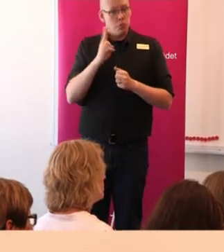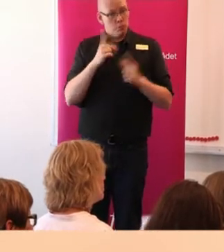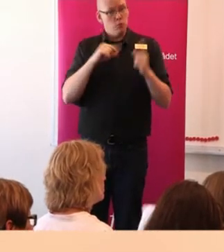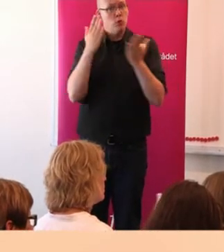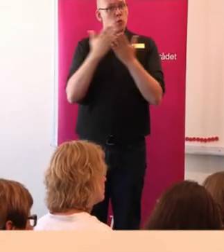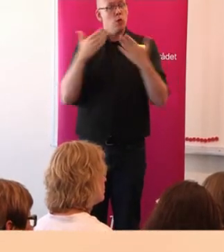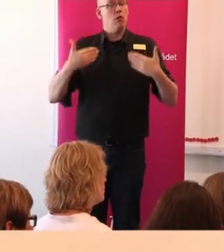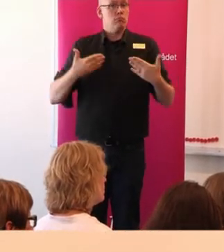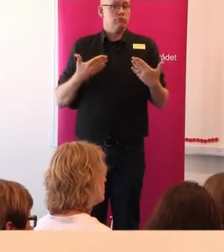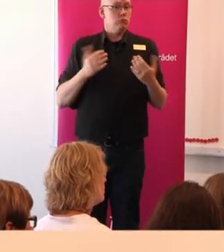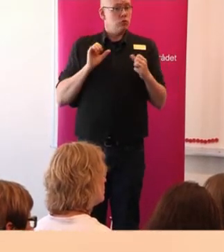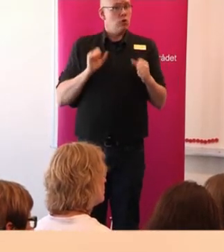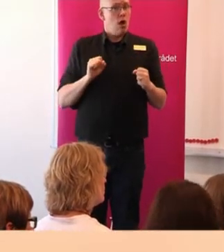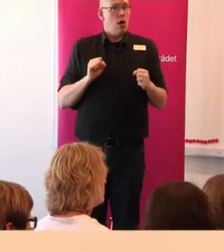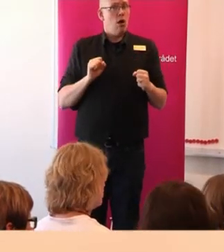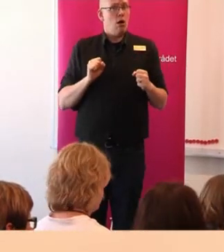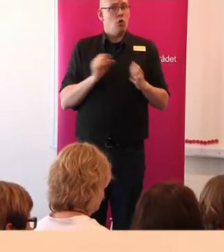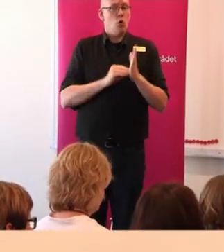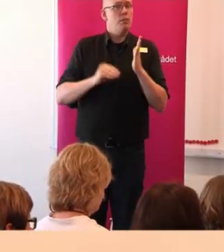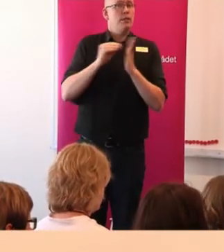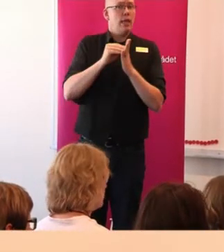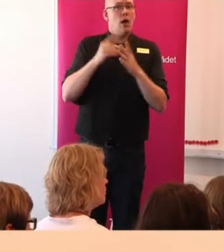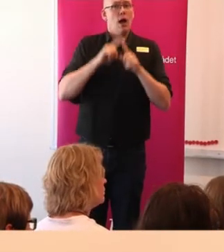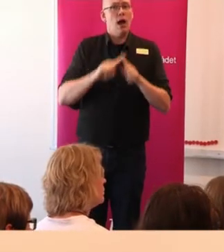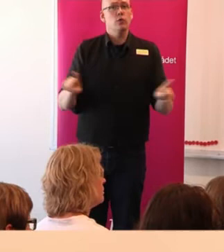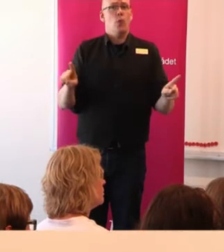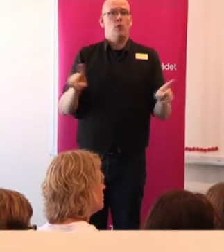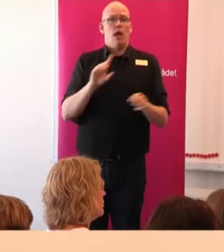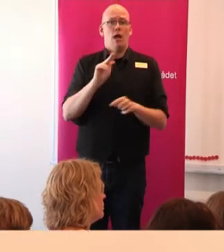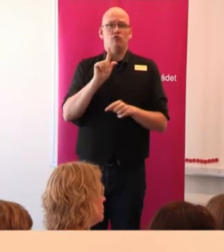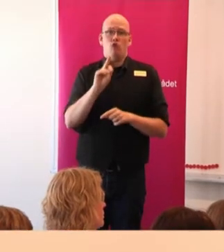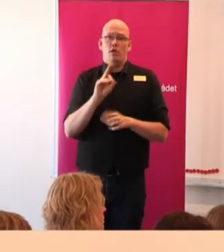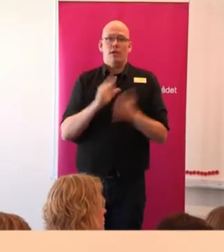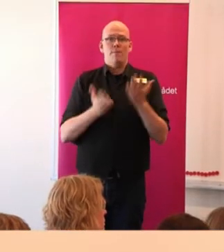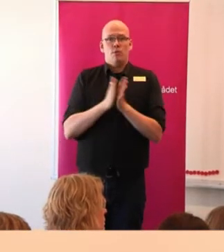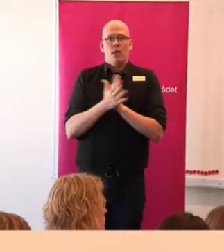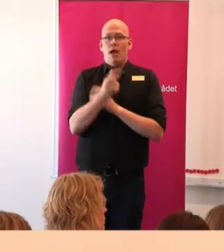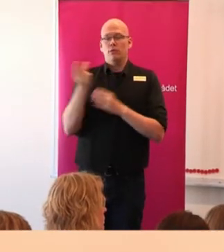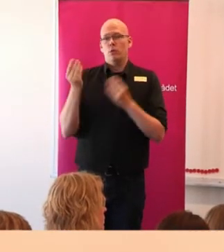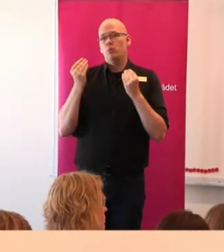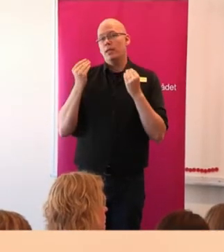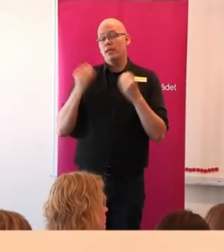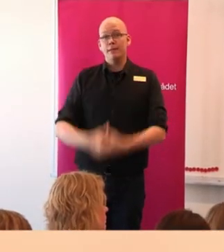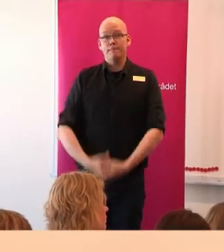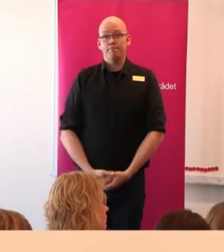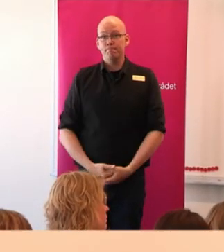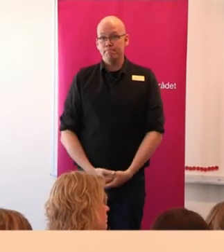är och ska vara en kompletterande och annorlunda aktör jämfört med annan utbildning.